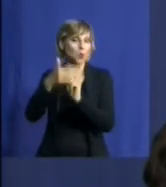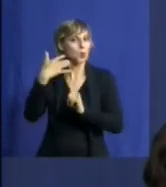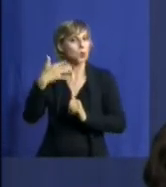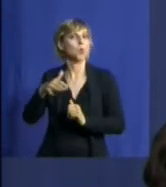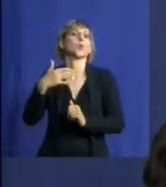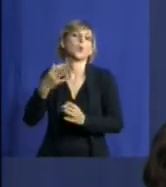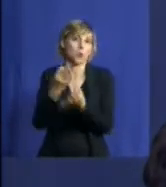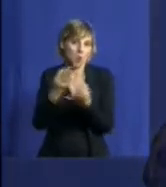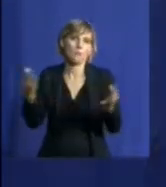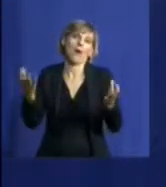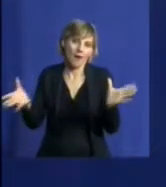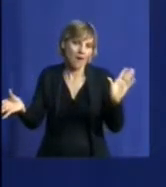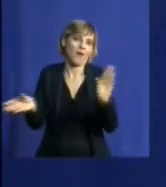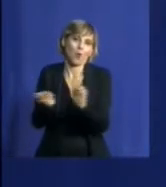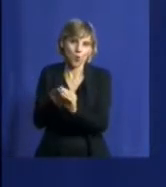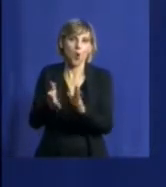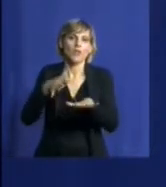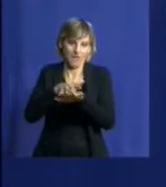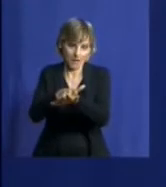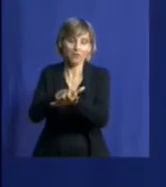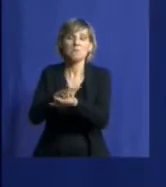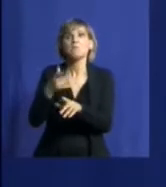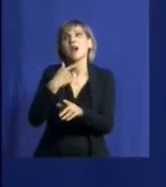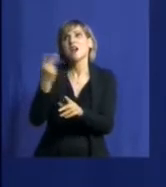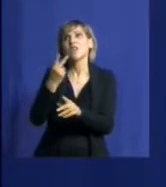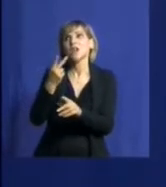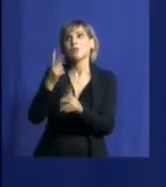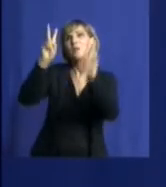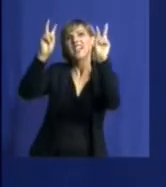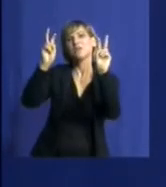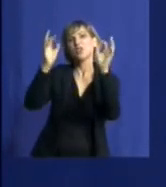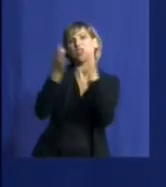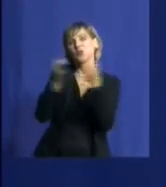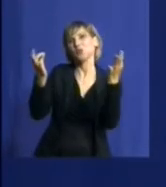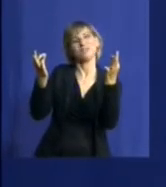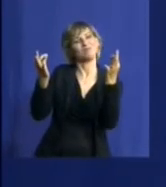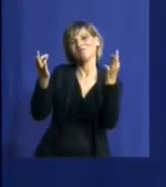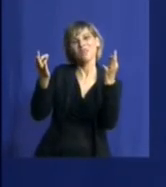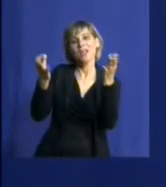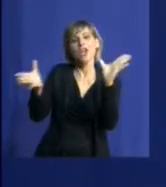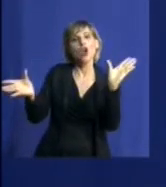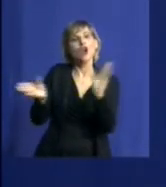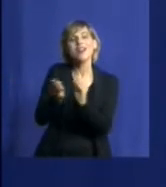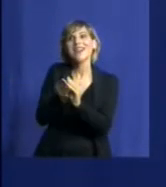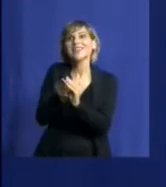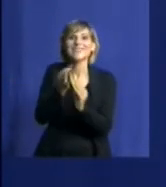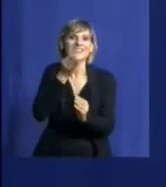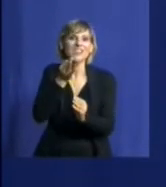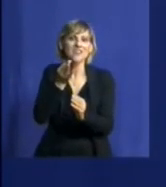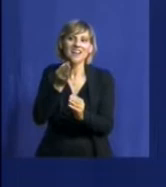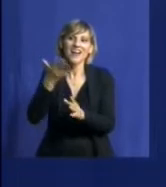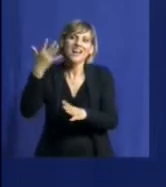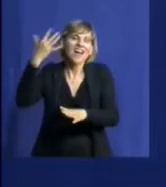un collante, ma può essere, secondo me non è l'espressione corretta, perché è un collante ma non sa neanche di